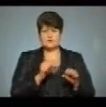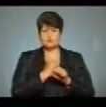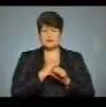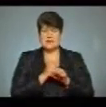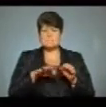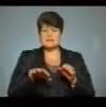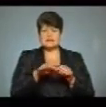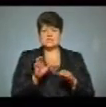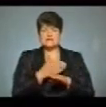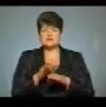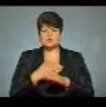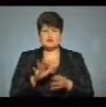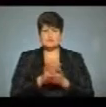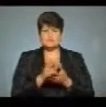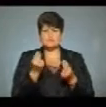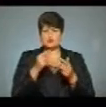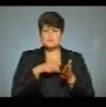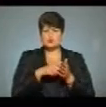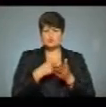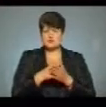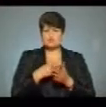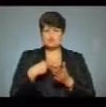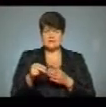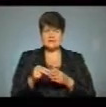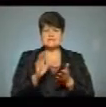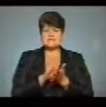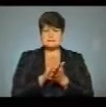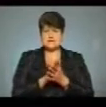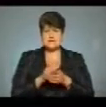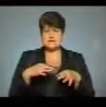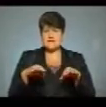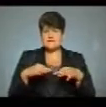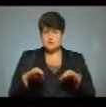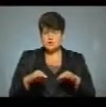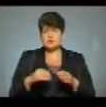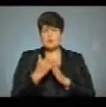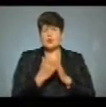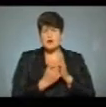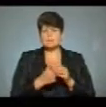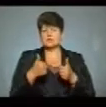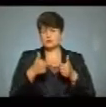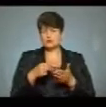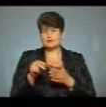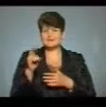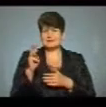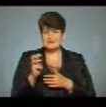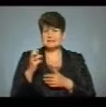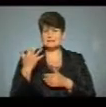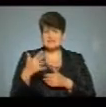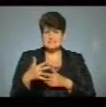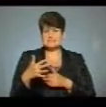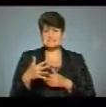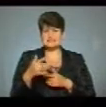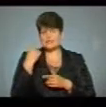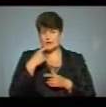сортування сміття. За кошти з міського бюджету придбали сміттєвоз, з фонду програми «Добре» закупили 1350 індивідуальних